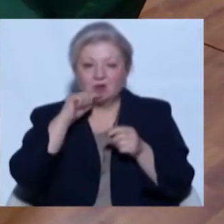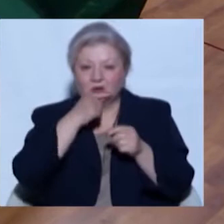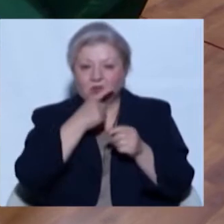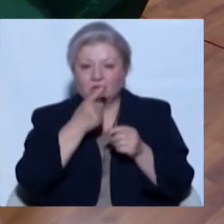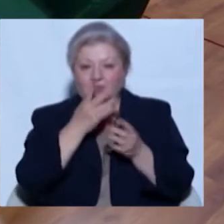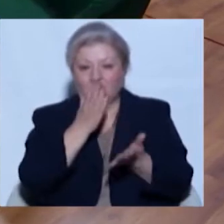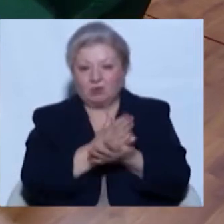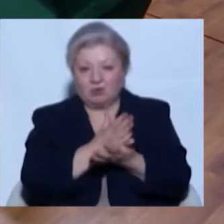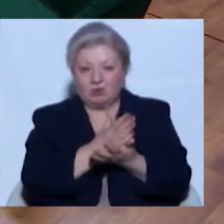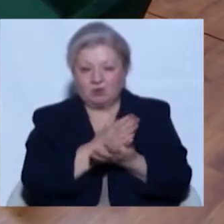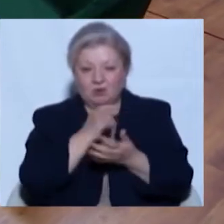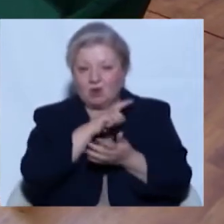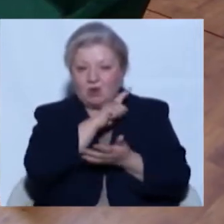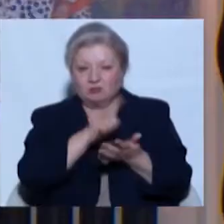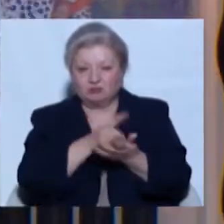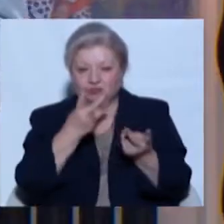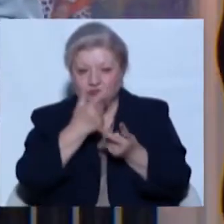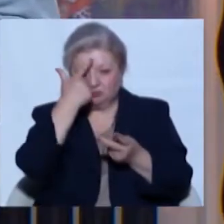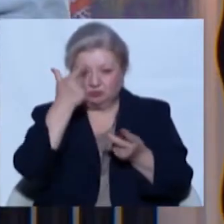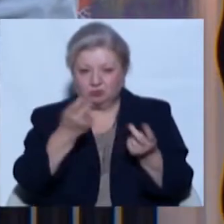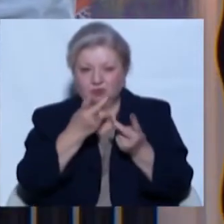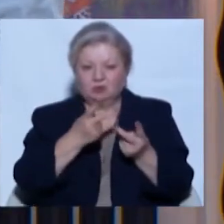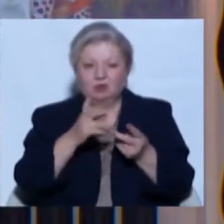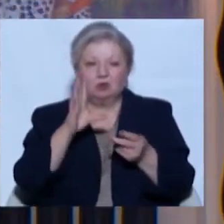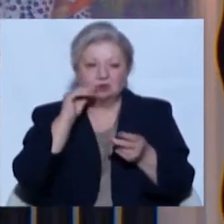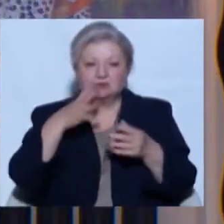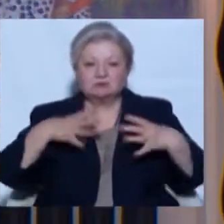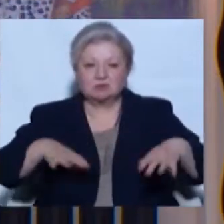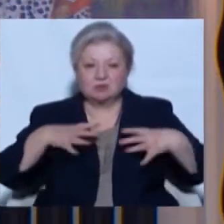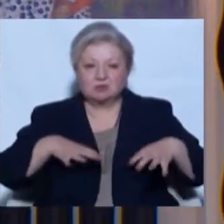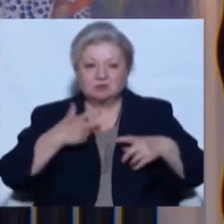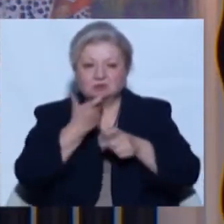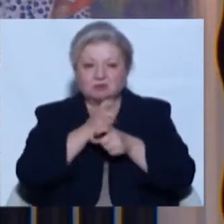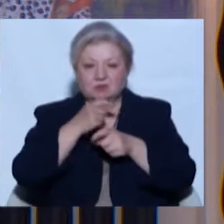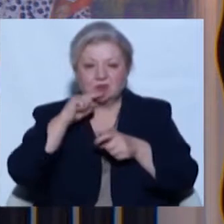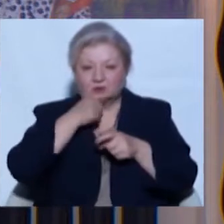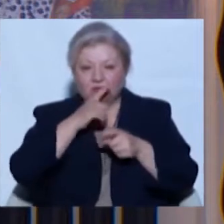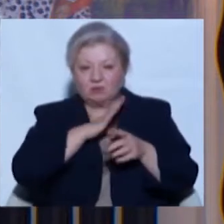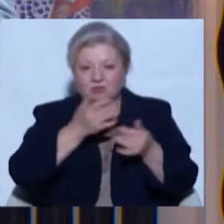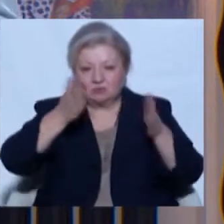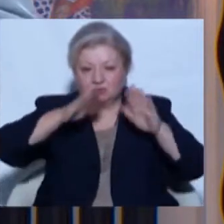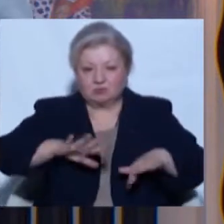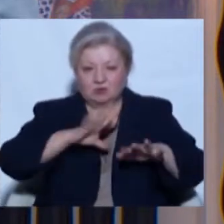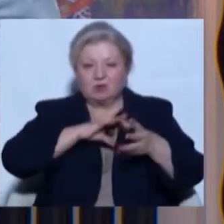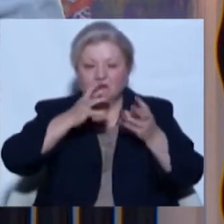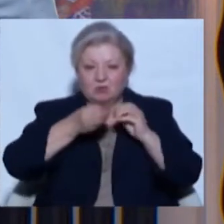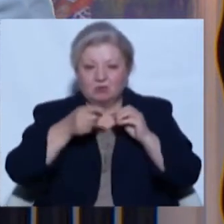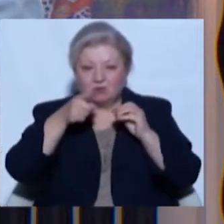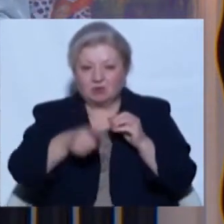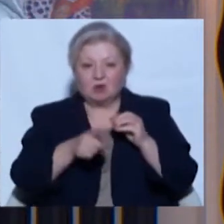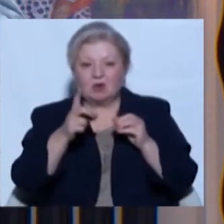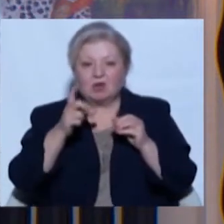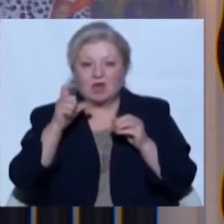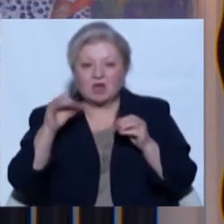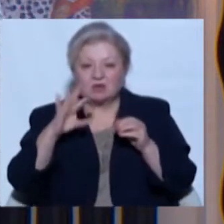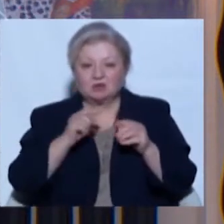მომენტიც აუცილებლად უნდა აღინიშნოს, როდესაც საქართველო ძალიან იყო ეკონომიურად დაქვეითებული. ბუნებრივია, ერეკლეს ამ ყველაფრის